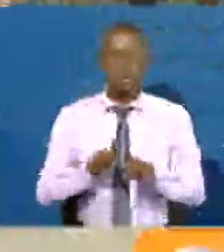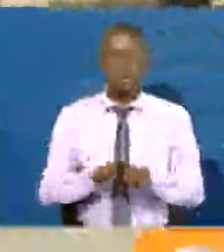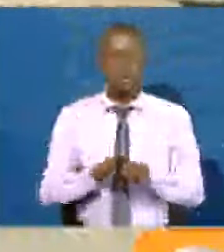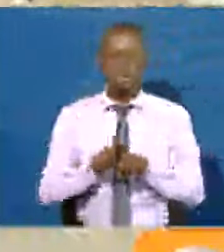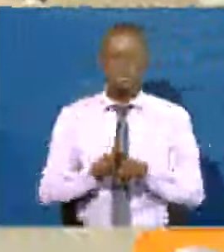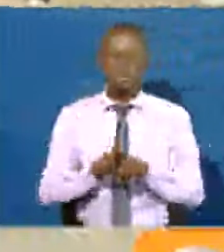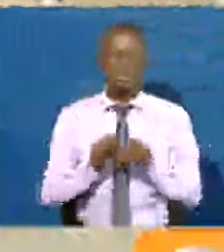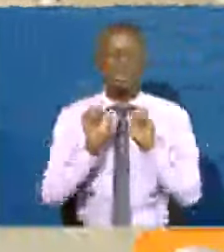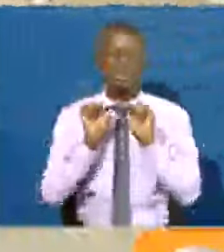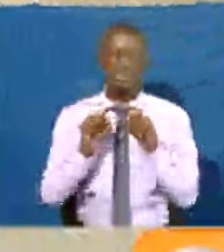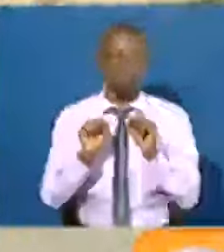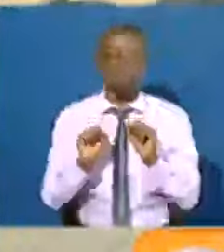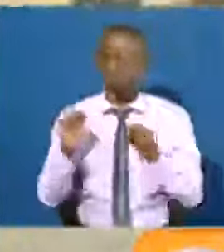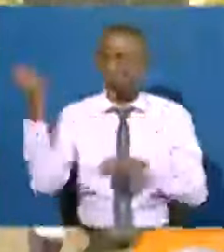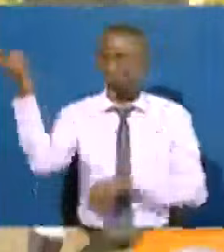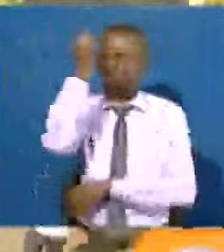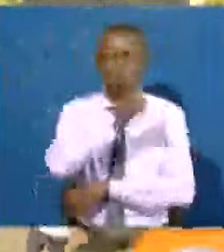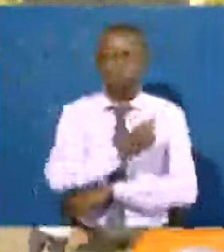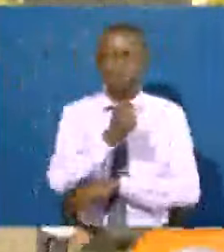zikisalia kufungwa mchana kutwa.